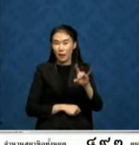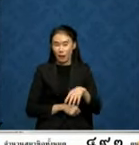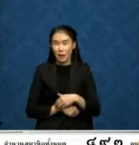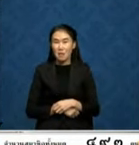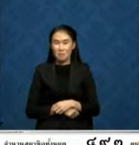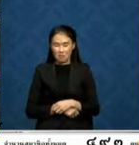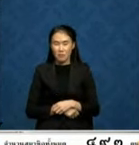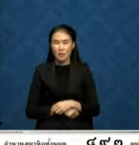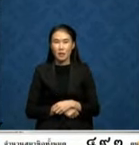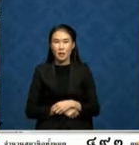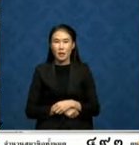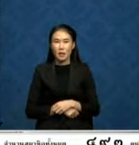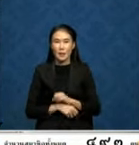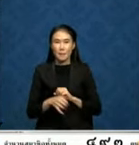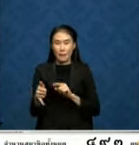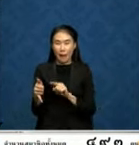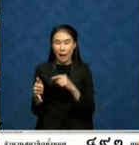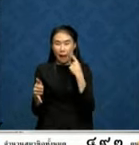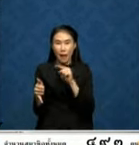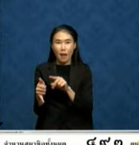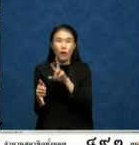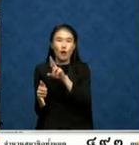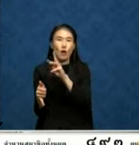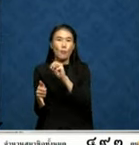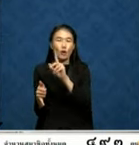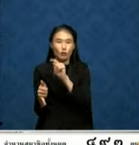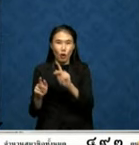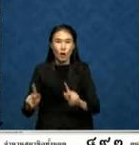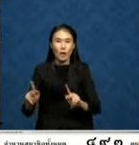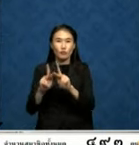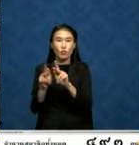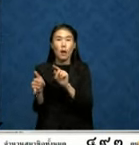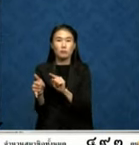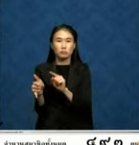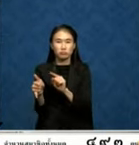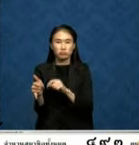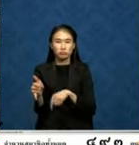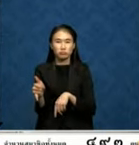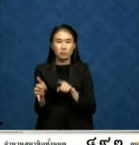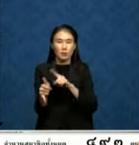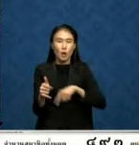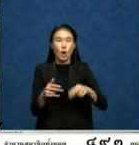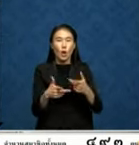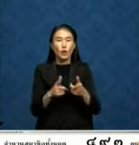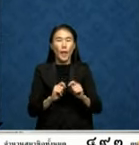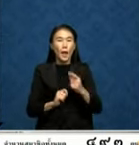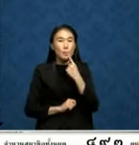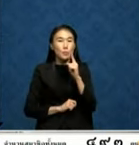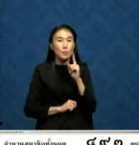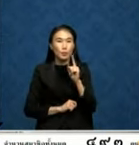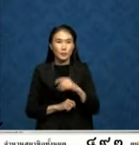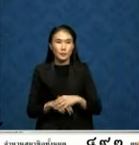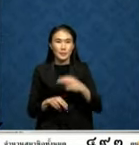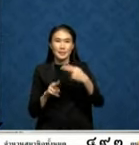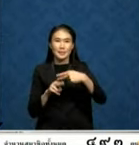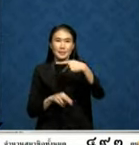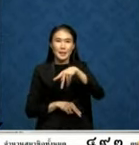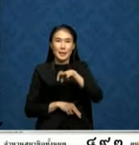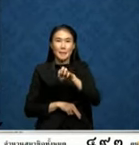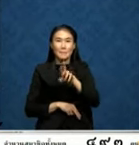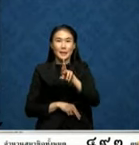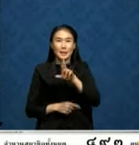บกับรัฐมนตรีว่าการกระทรวงการพลังงานของท่านนี่แหละขออนุญาตเอ่ยนามท่านพีรพันธ์สาลีรัฐวิภา